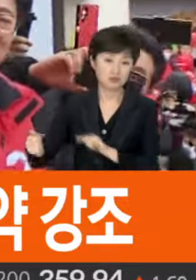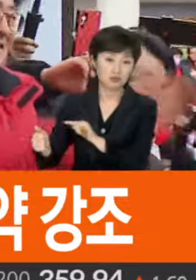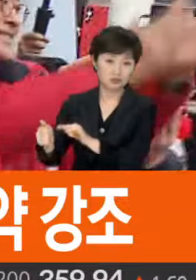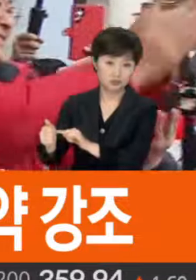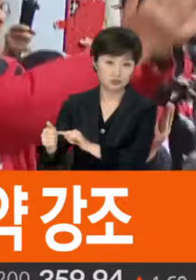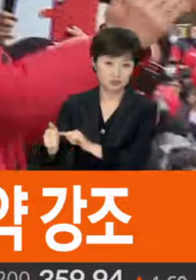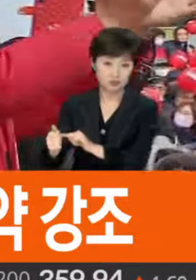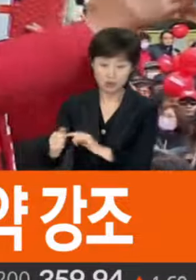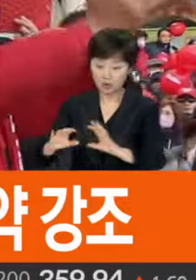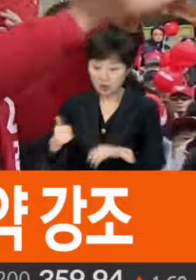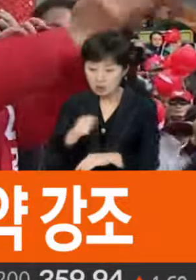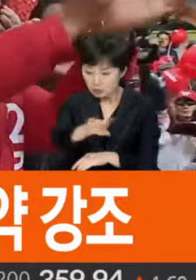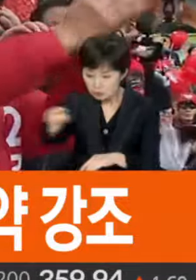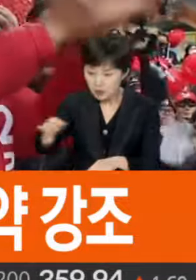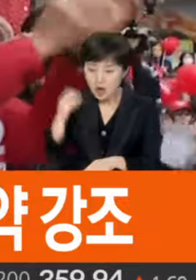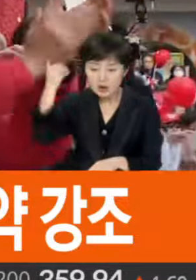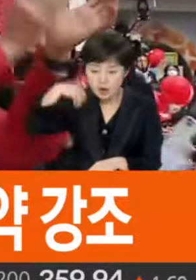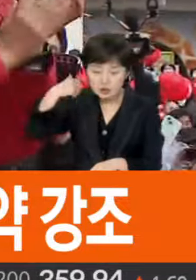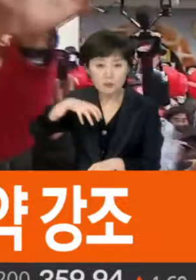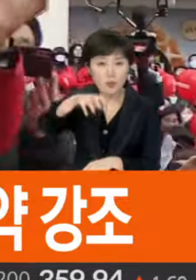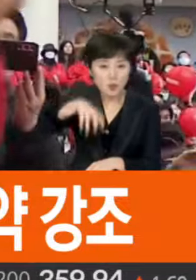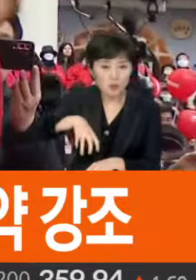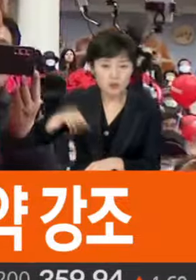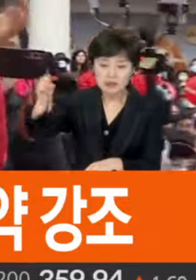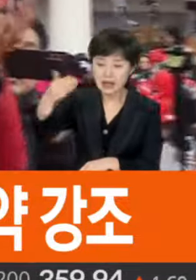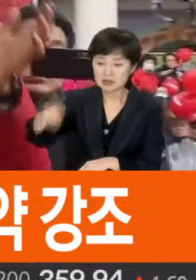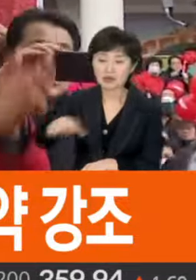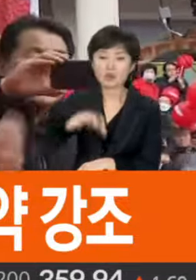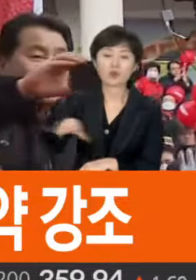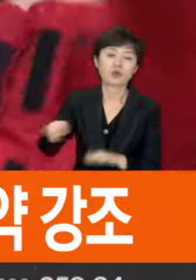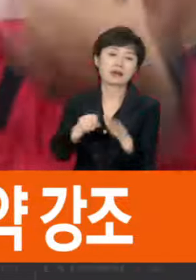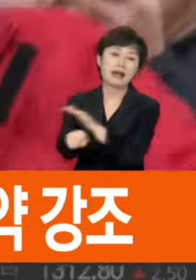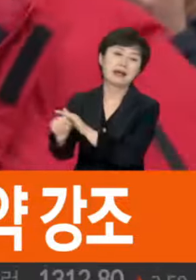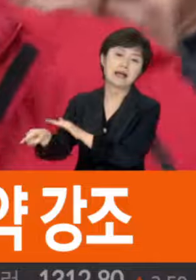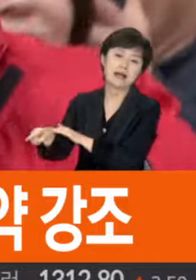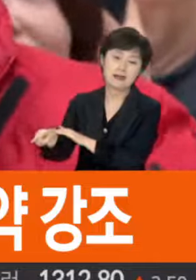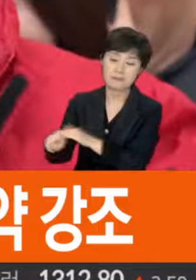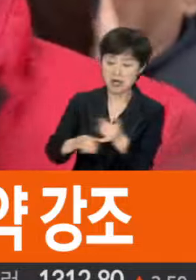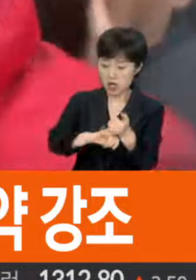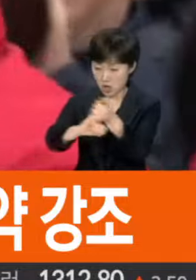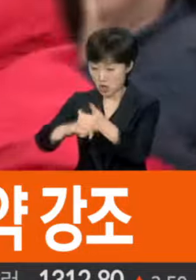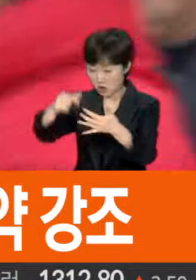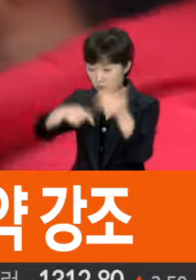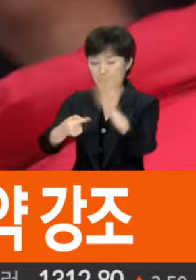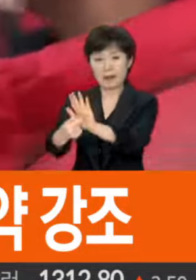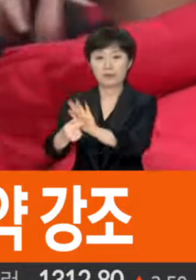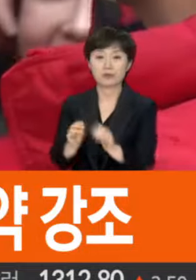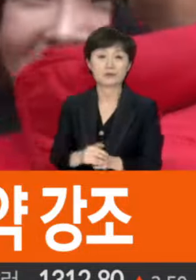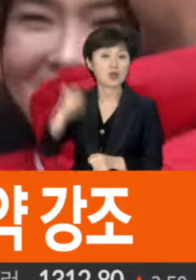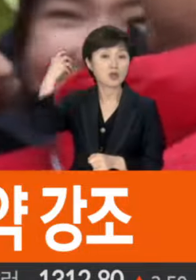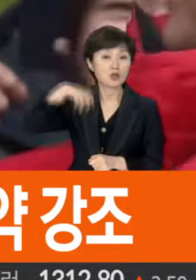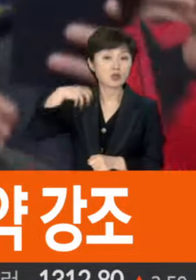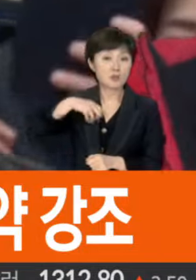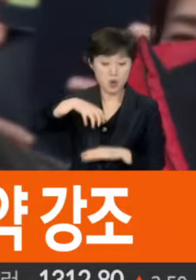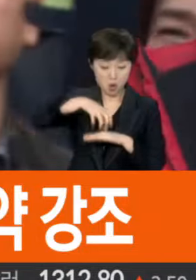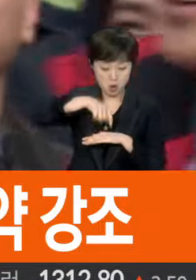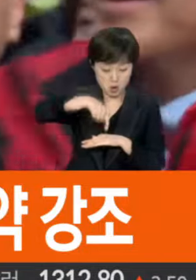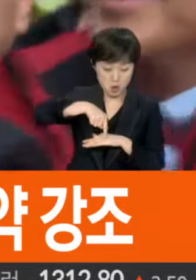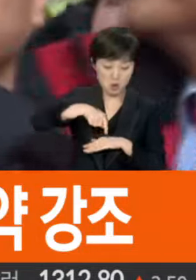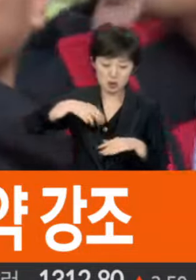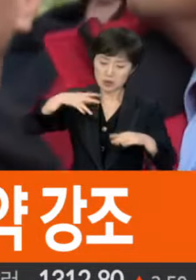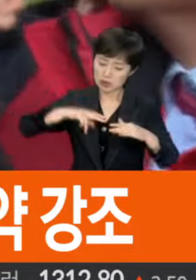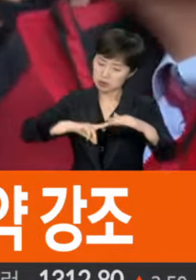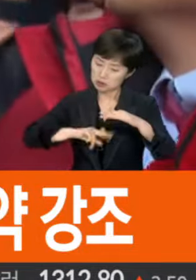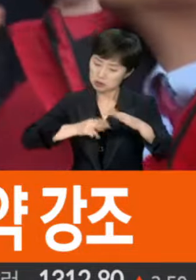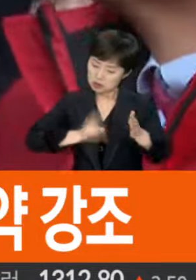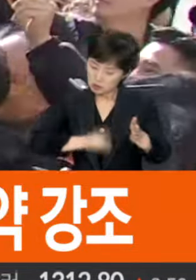의원이 단 한 명도 없는 영등포구와 양천구를 찾아 험지 공략에 나섰습니다. 영등포역 옥상에서 철도